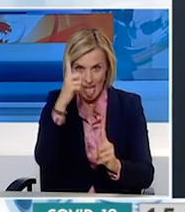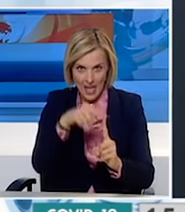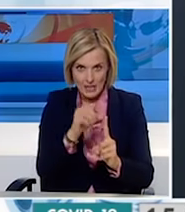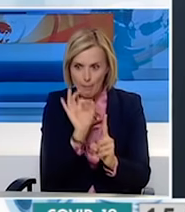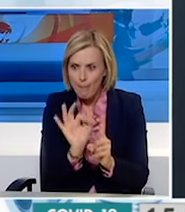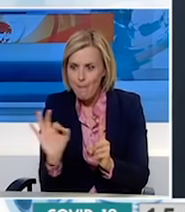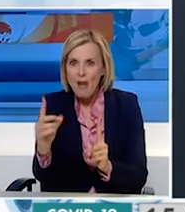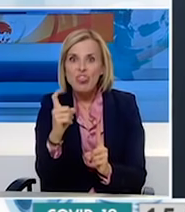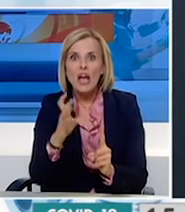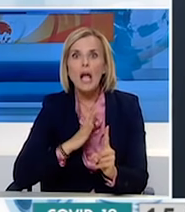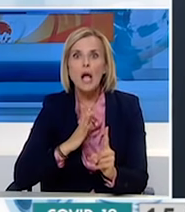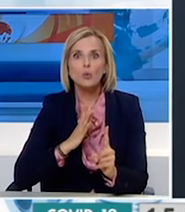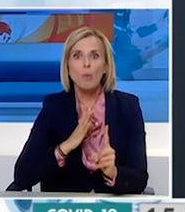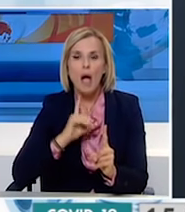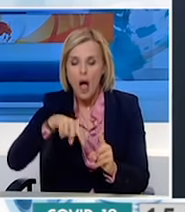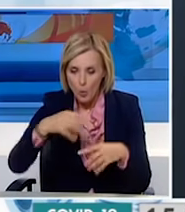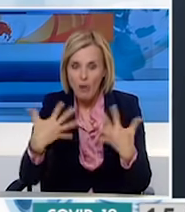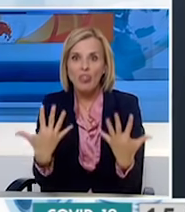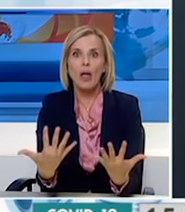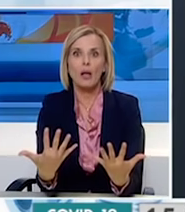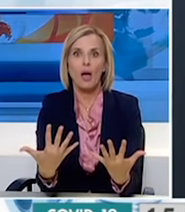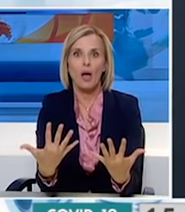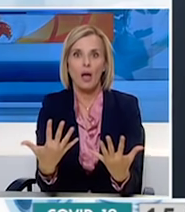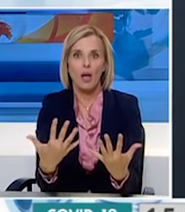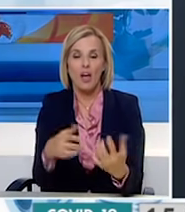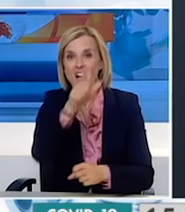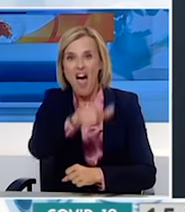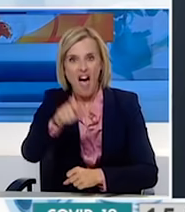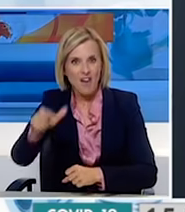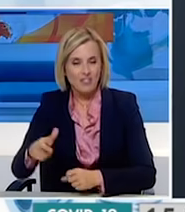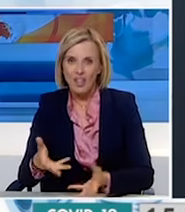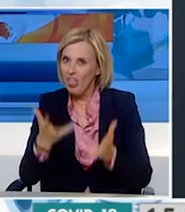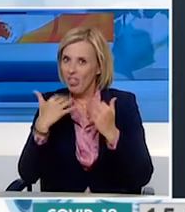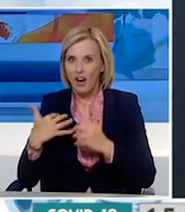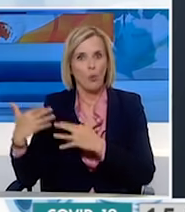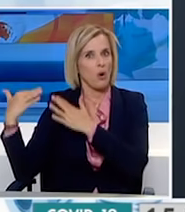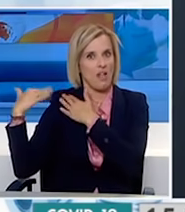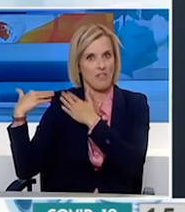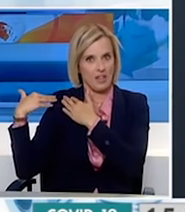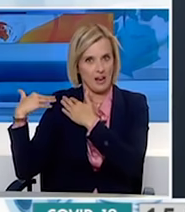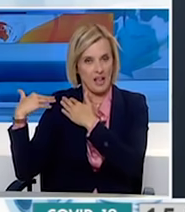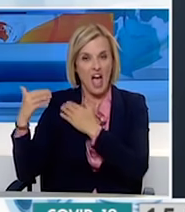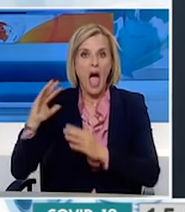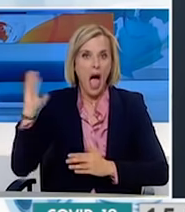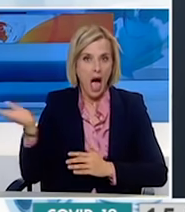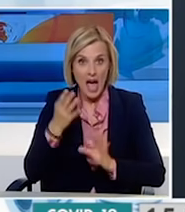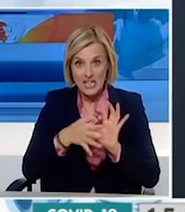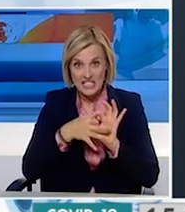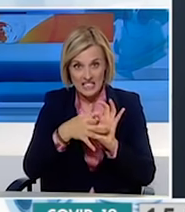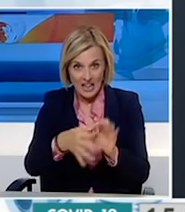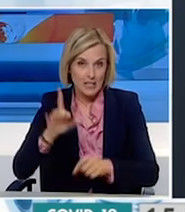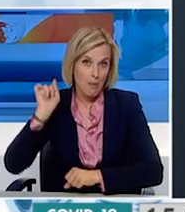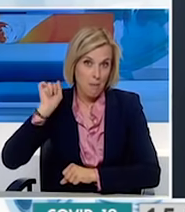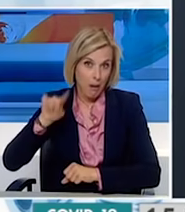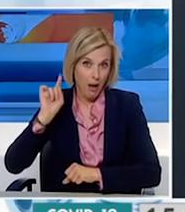αντιληφθούν περιοριστικά μέτρα και βγάλετε τα αποτελέσματα. Κάθε ανεύθυνη κίνηση σήμερα θα φέρει αρνητικά αποτελέσματα τις επόμενες